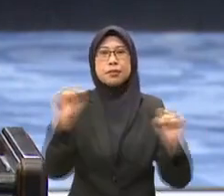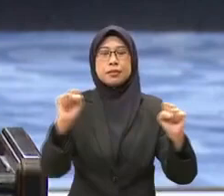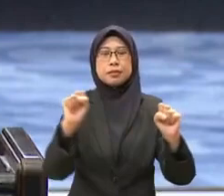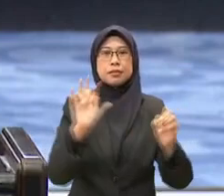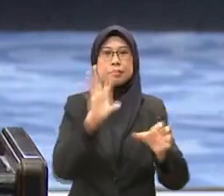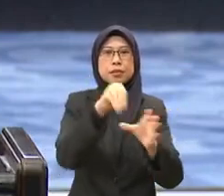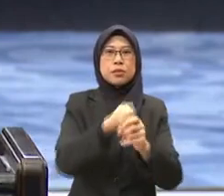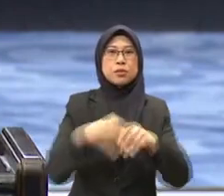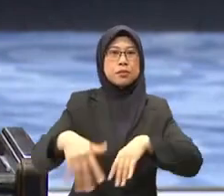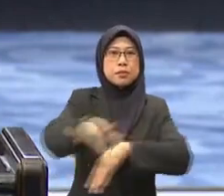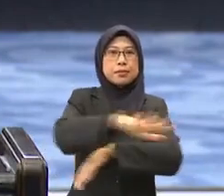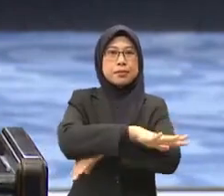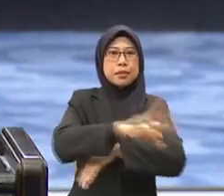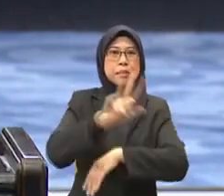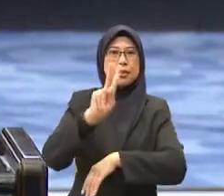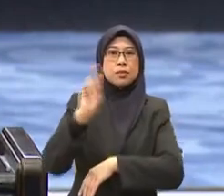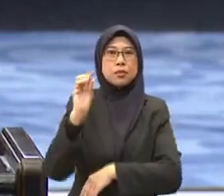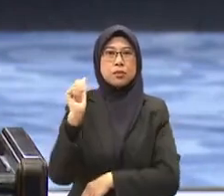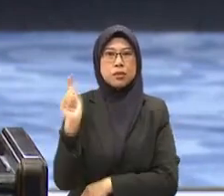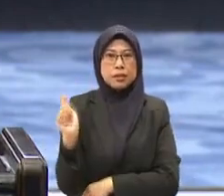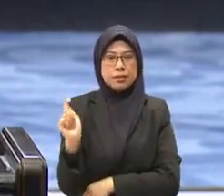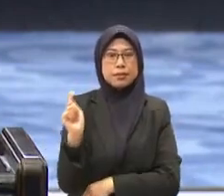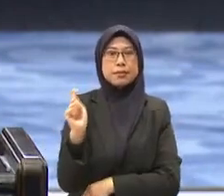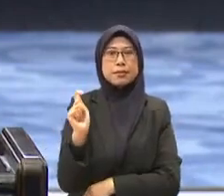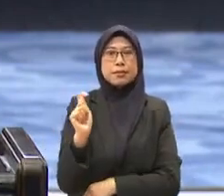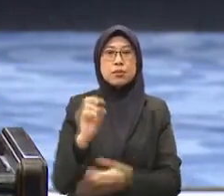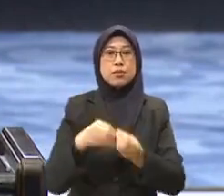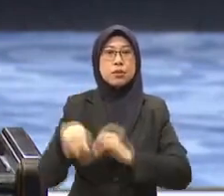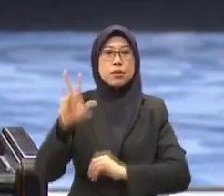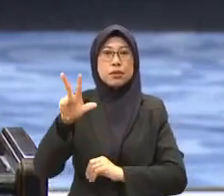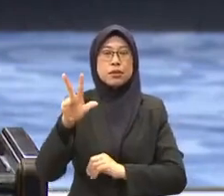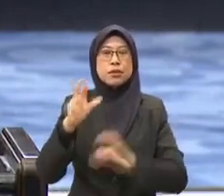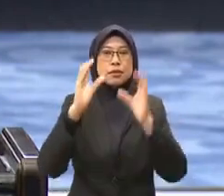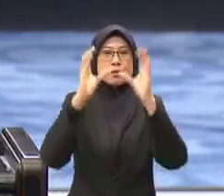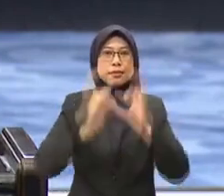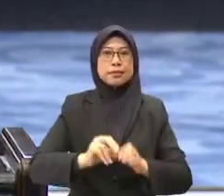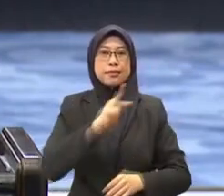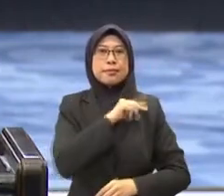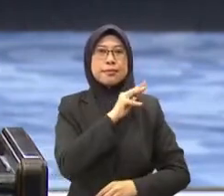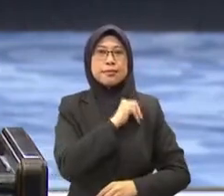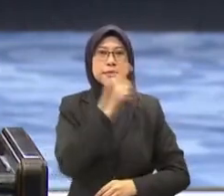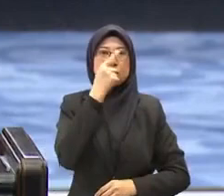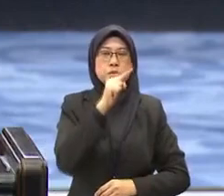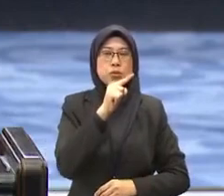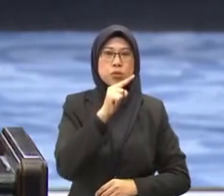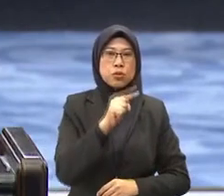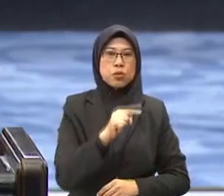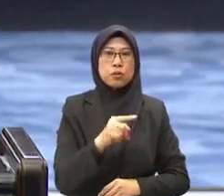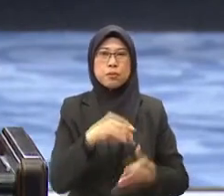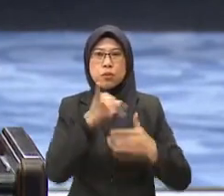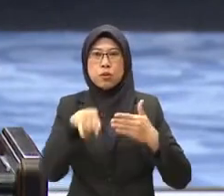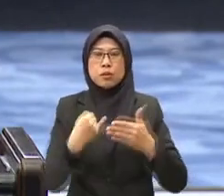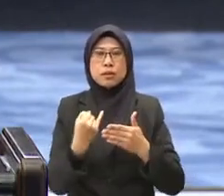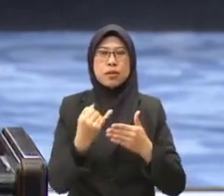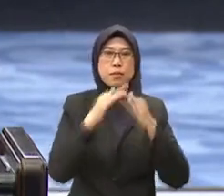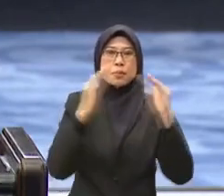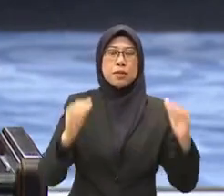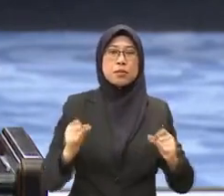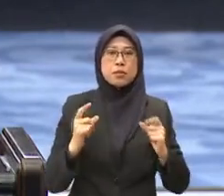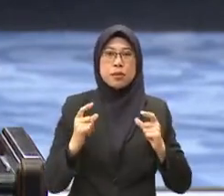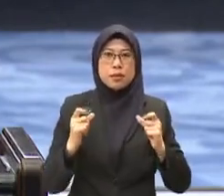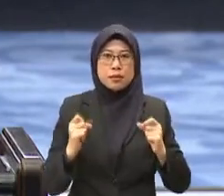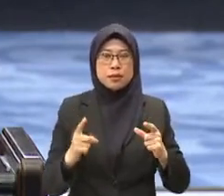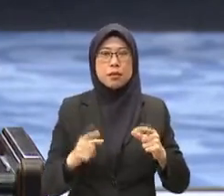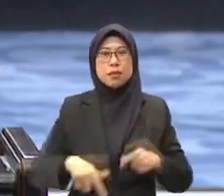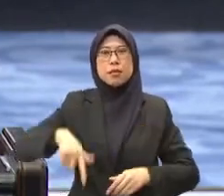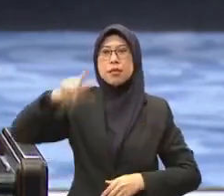japa dan suntikan peruntukan Geran penyelidikan sebanyak ringaysia 190 r000 telah diluluskan dan